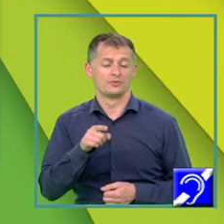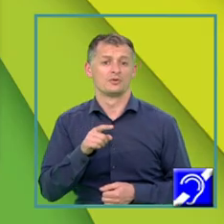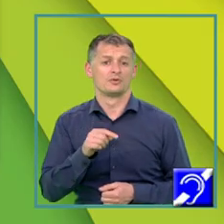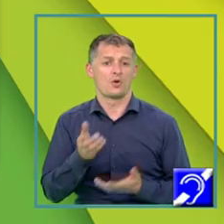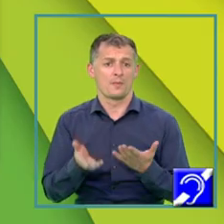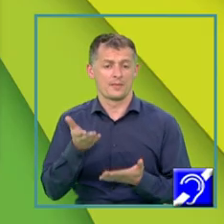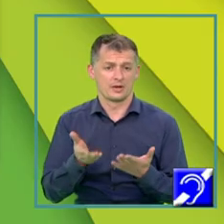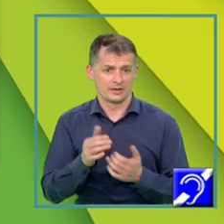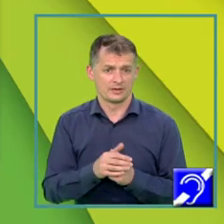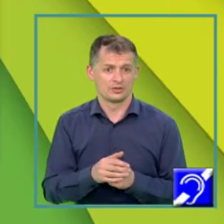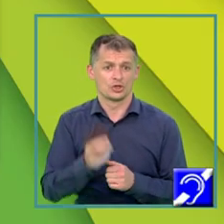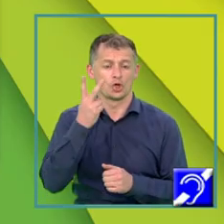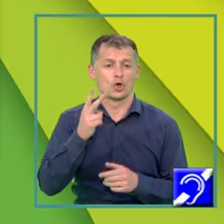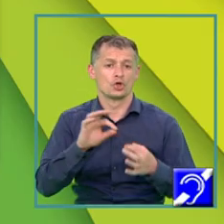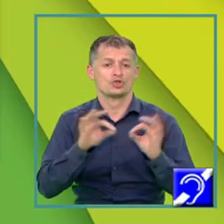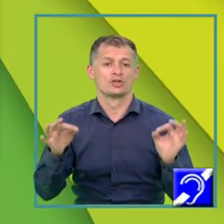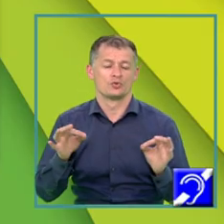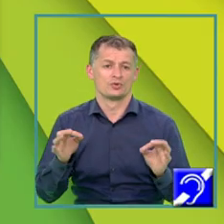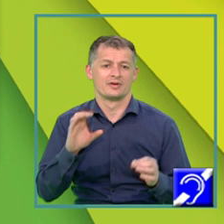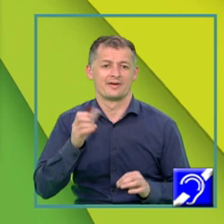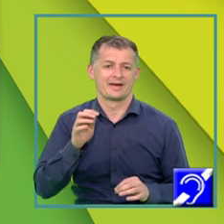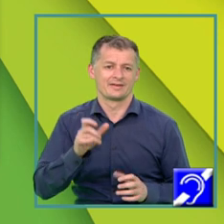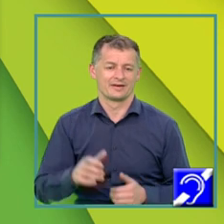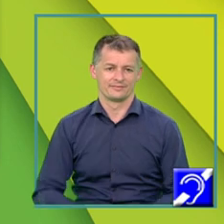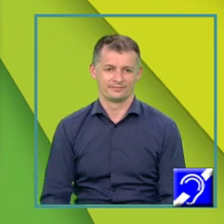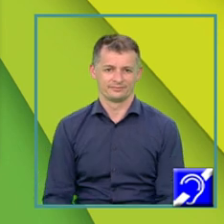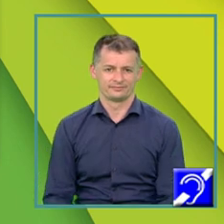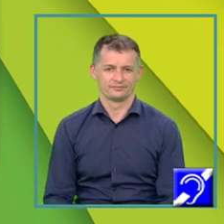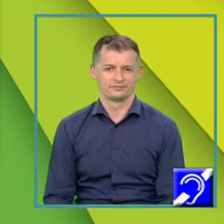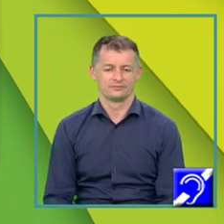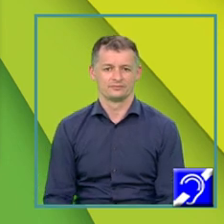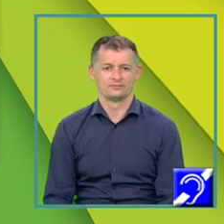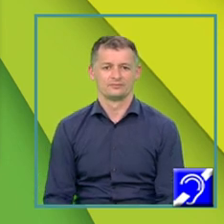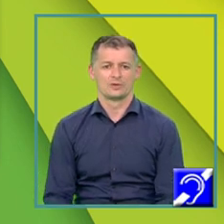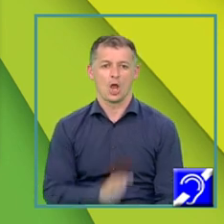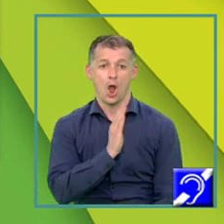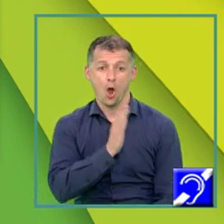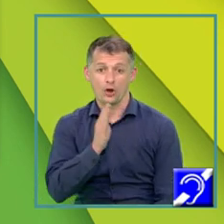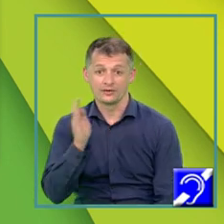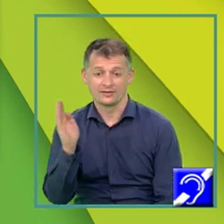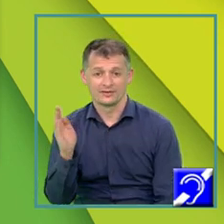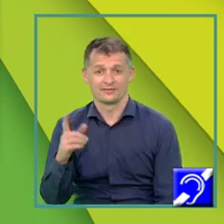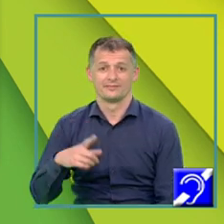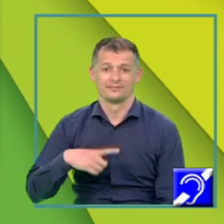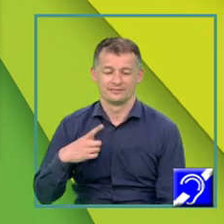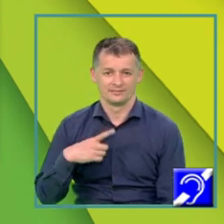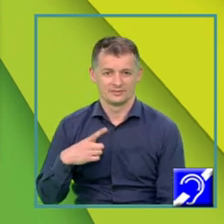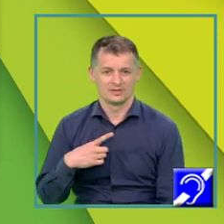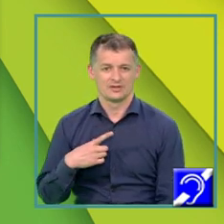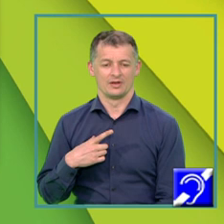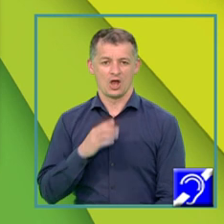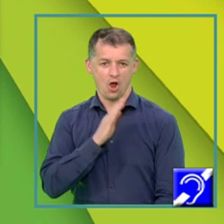punct de vedere lexicografic două șiruri de caractere ordine lexicografică este o ordine